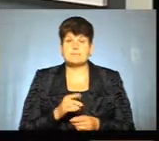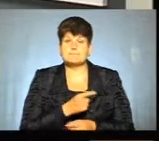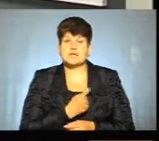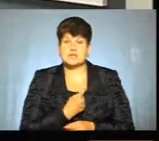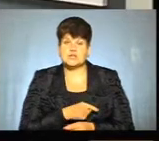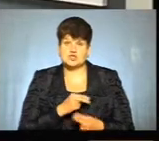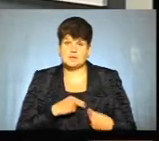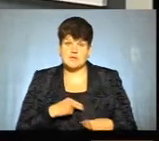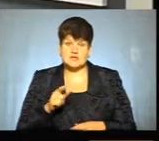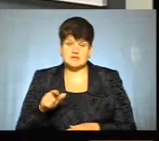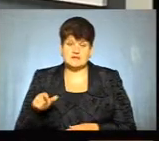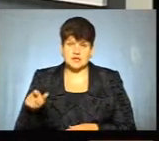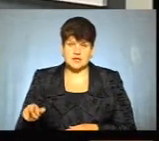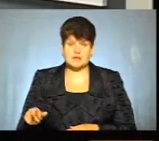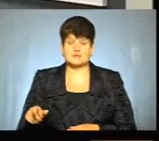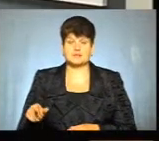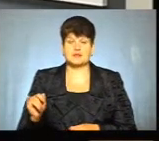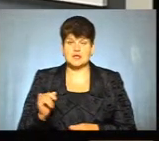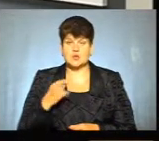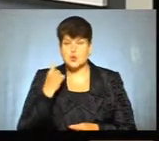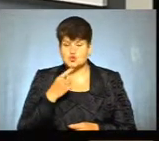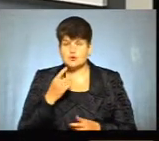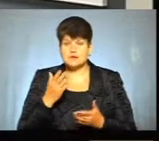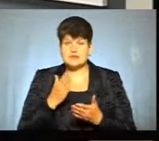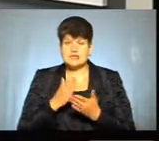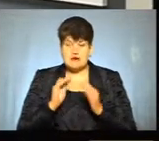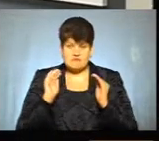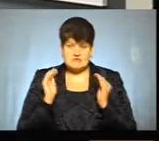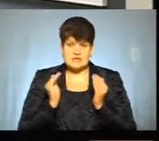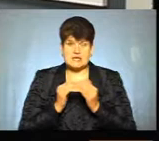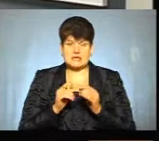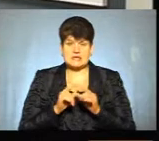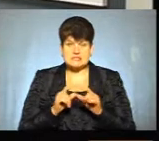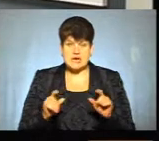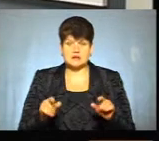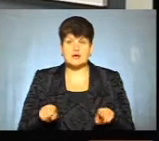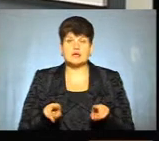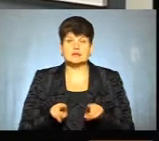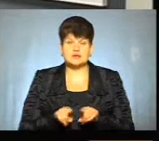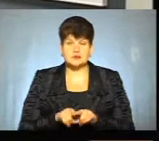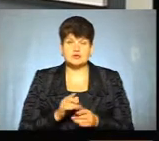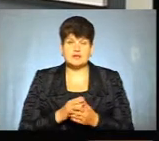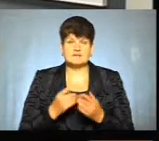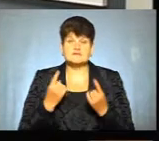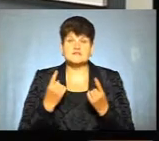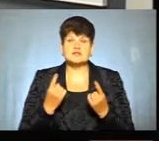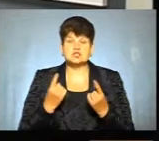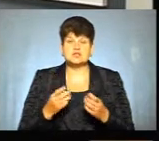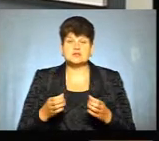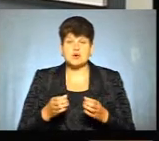працівники і також особи, які перебувають в закритих закладах, а також є величезна